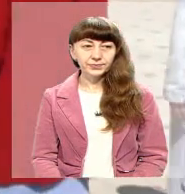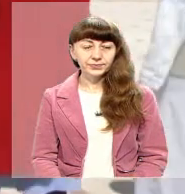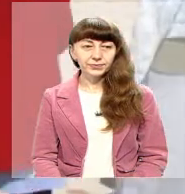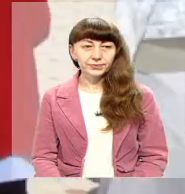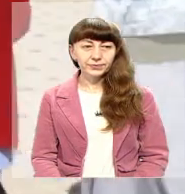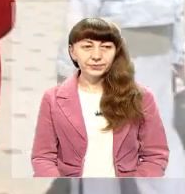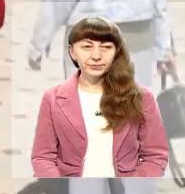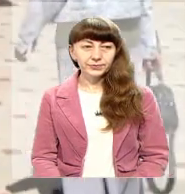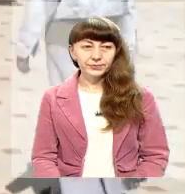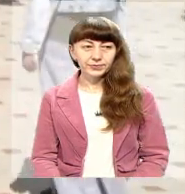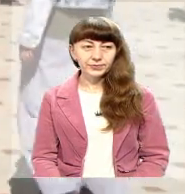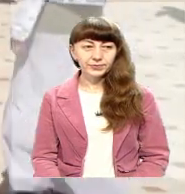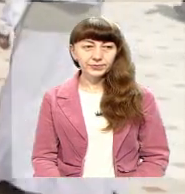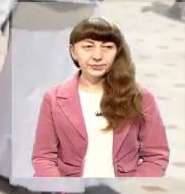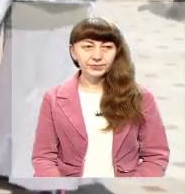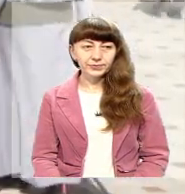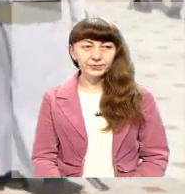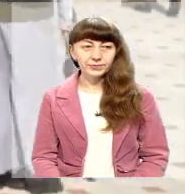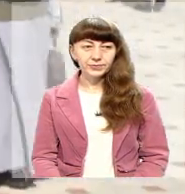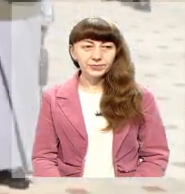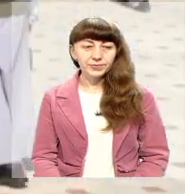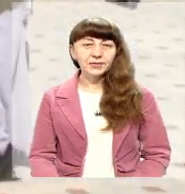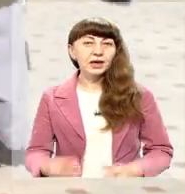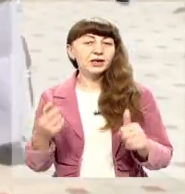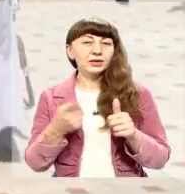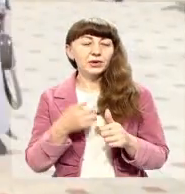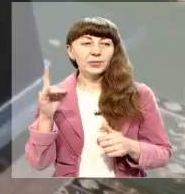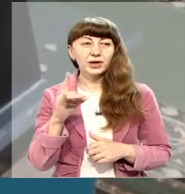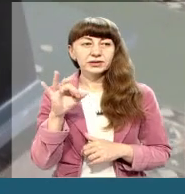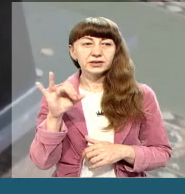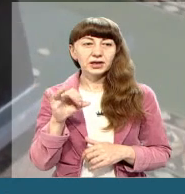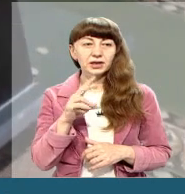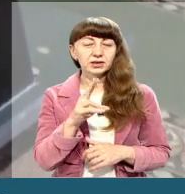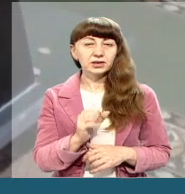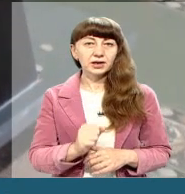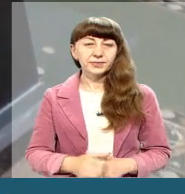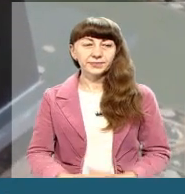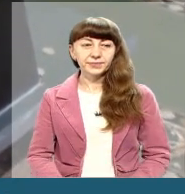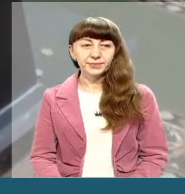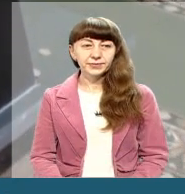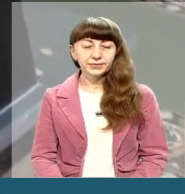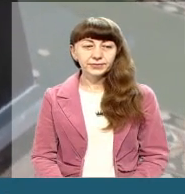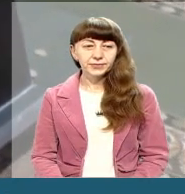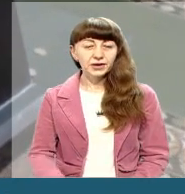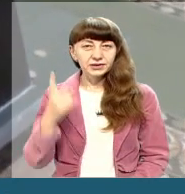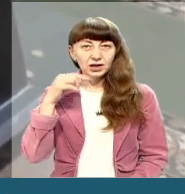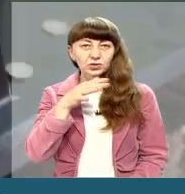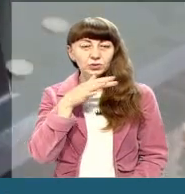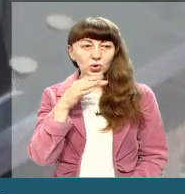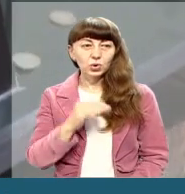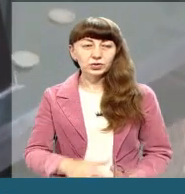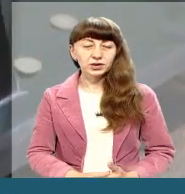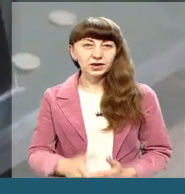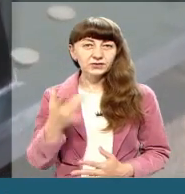Бір аллаға сыйынып, білімге үндеген Ыбырай Алтынсариннің есімін ұрпақтары ешқашан ұмытқан емес. Жиналғандар әуелі баба рухына Құран